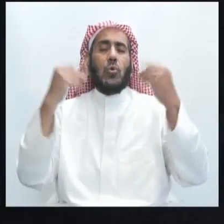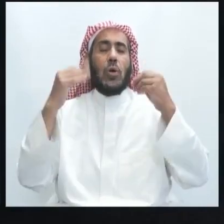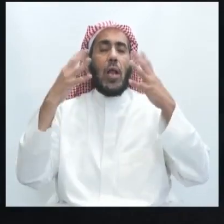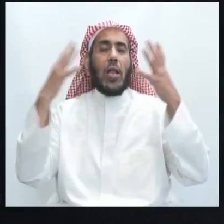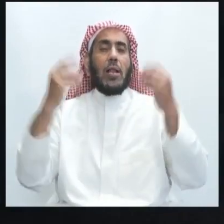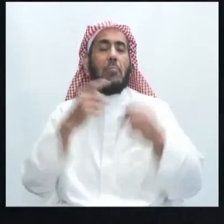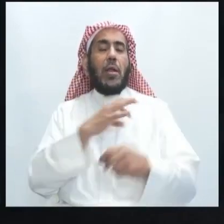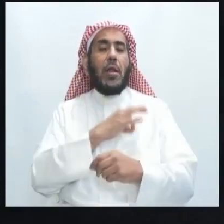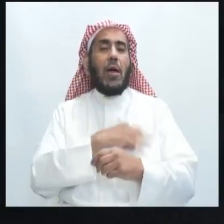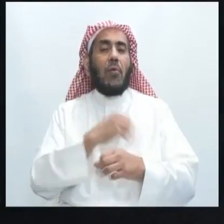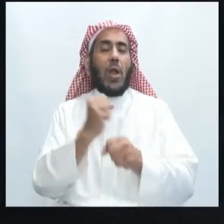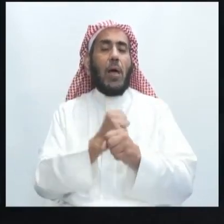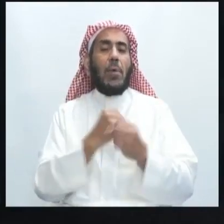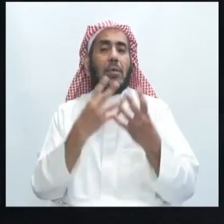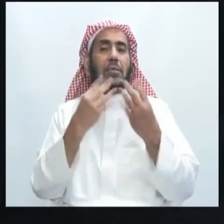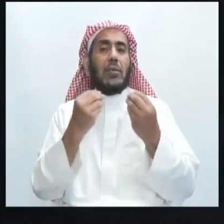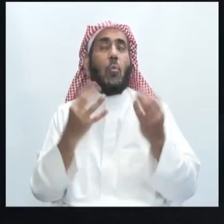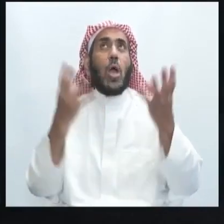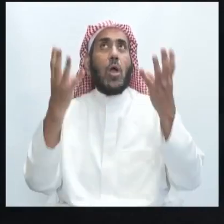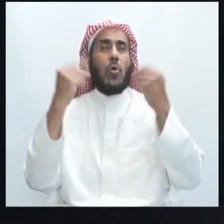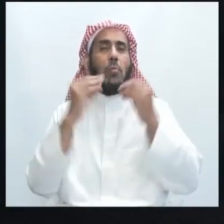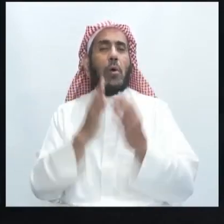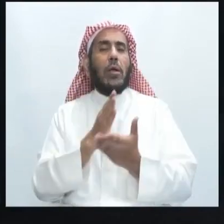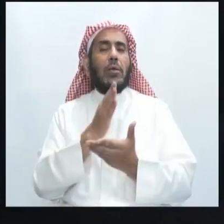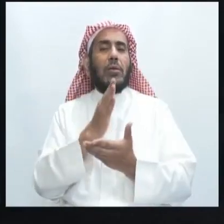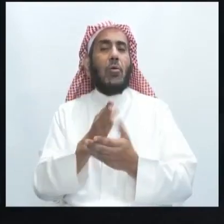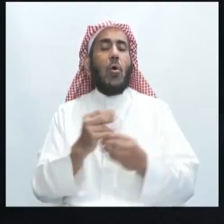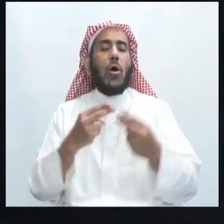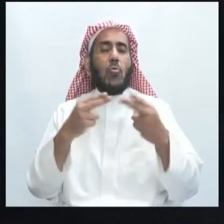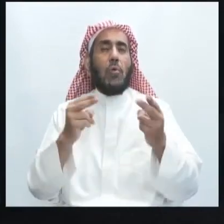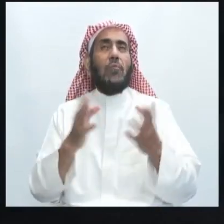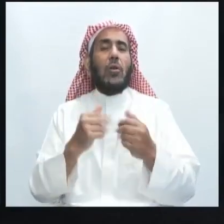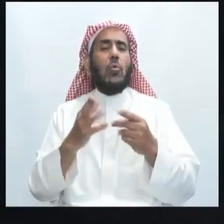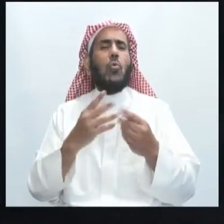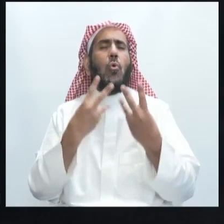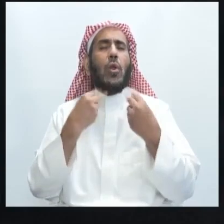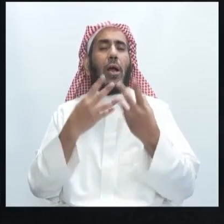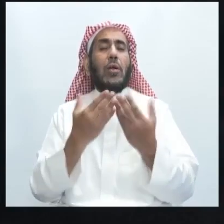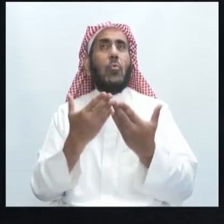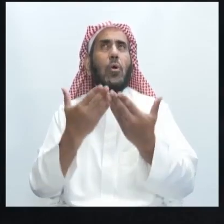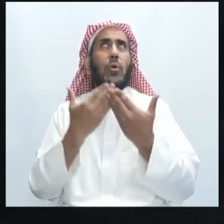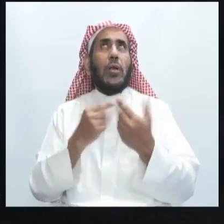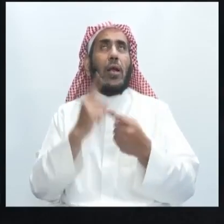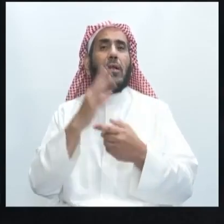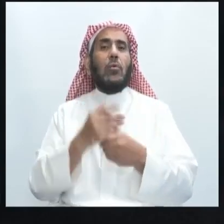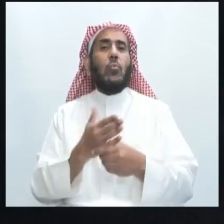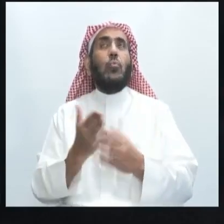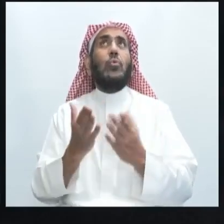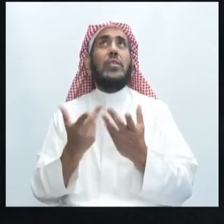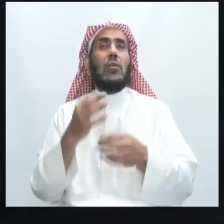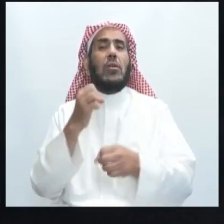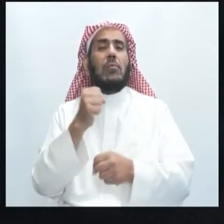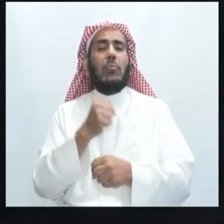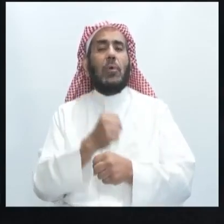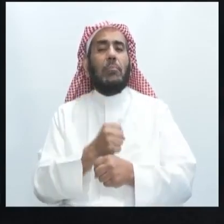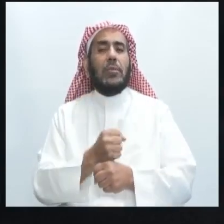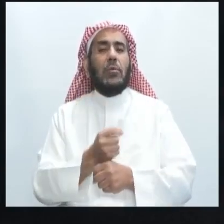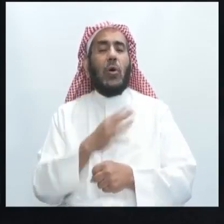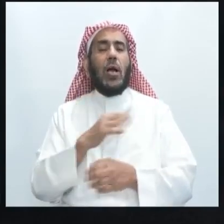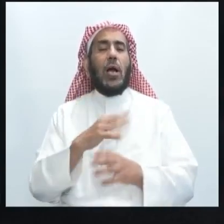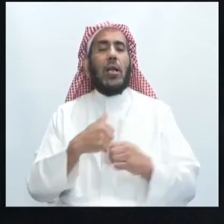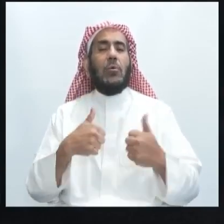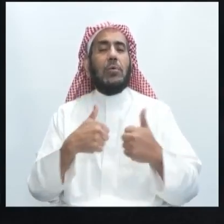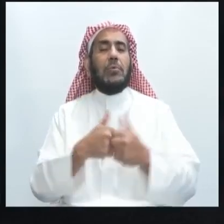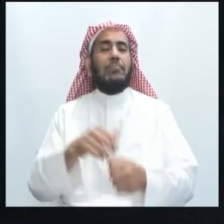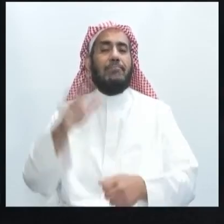النافع والعمل الصالح ويلهمنا رشتنا وان يوفقنا لكل خير ويعيننا عليه وصلى الله على نبينا محمد واله